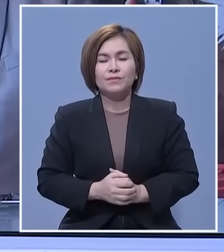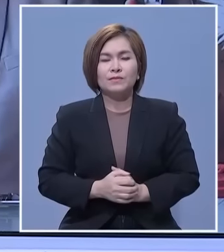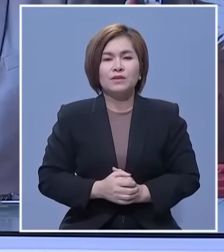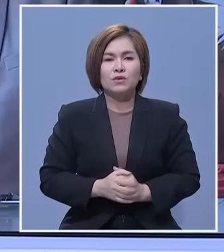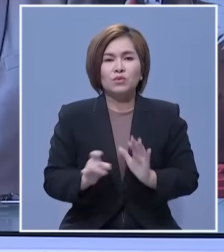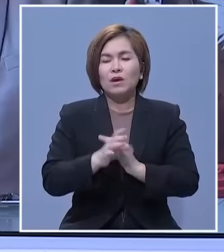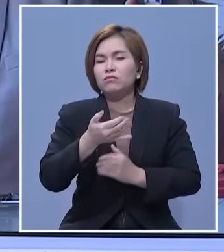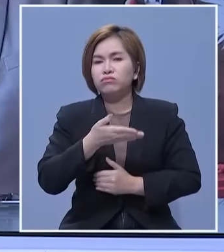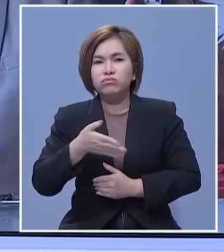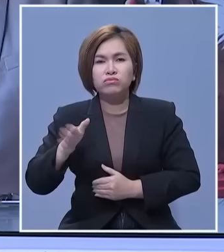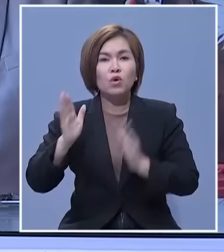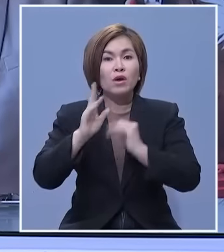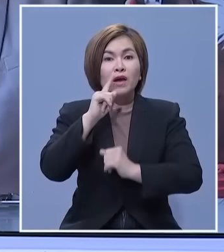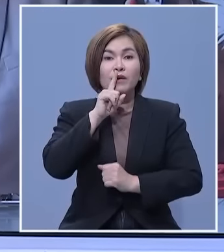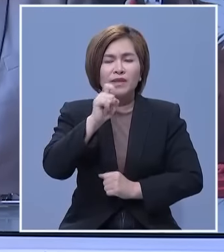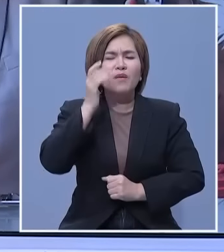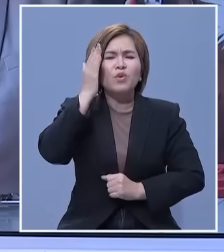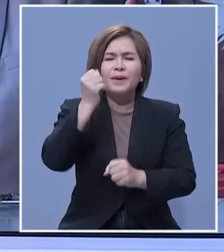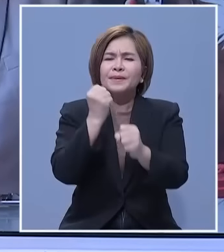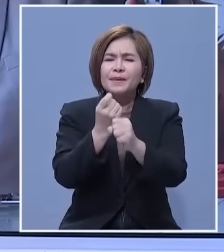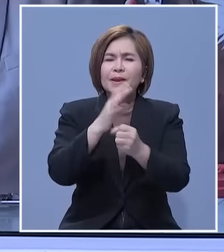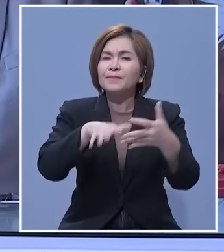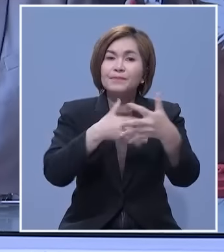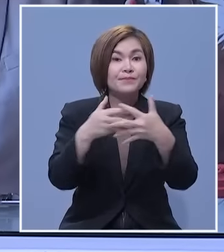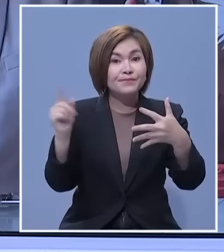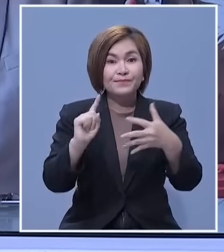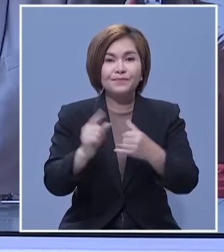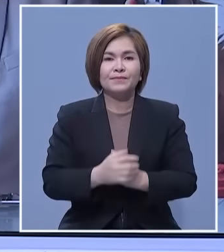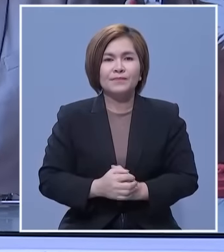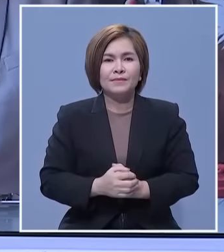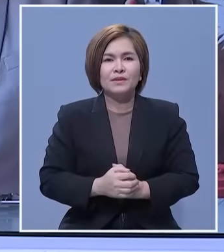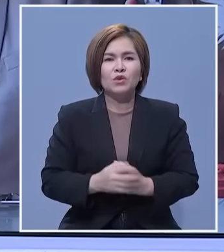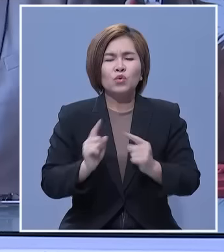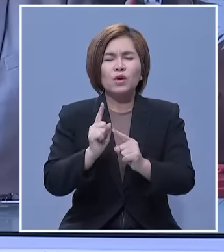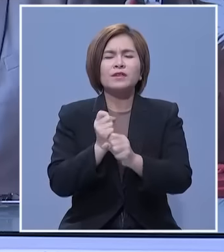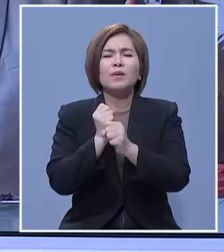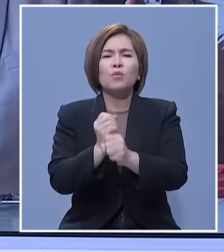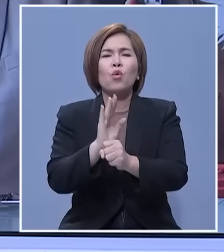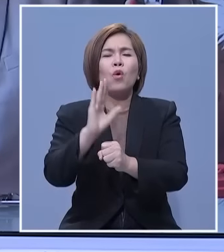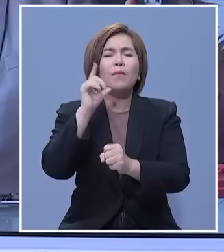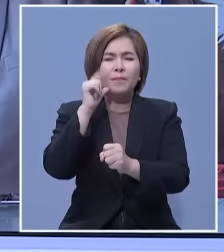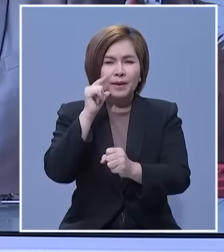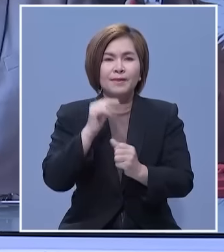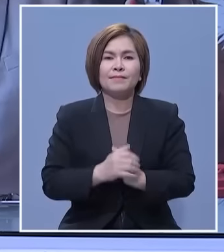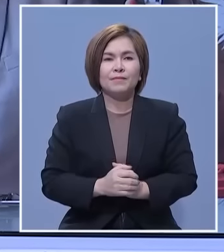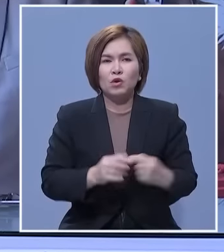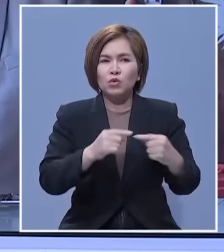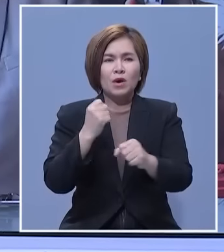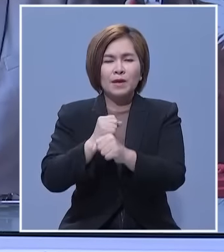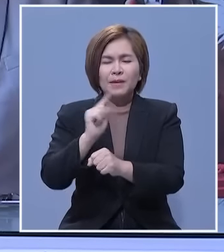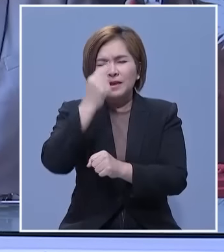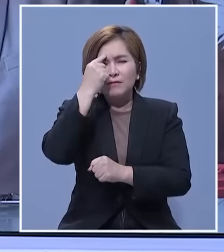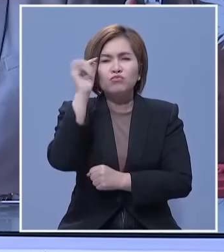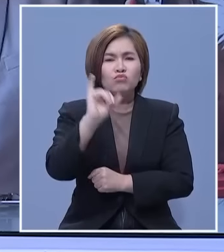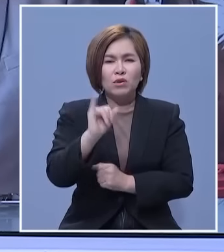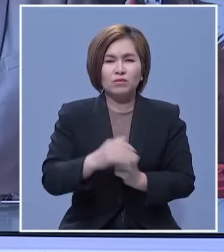ออกไปเลยนะคะแล้วก็นักข่าวก็ถามว่าหลังจากนี้ท่านจะทำอะไรวางแผนยังไงท่านบอกว่าอาจจะไปลอยอังคารคุณแม่ก่อนแล้วก็ยังไม่ได้คิดว่าจะทำอะไรต่อเพราะว่าก็ไม่คาดคิด